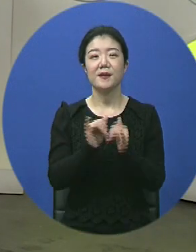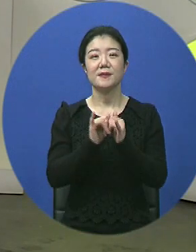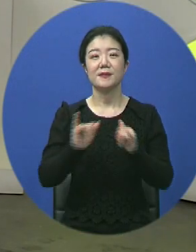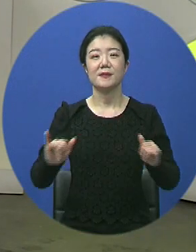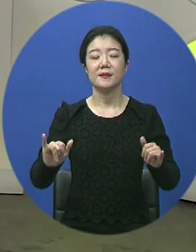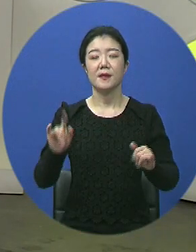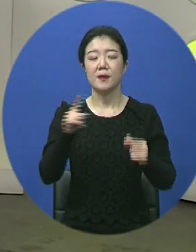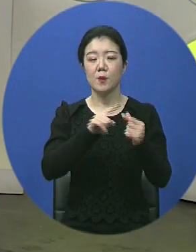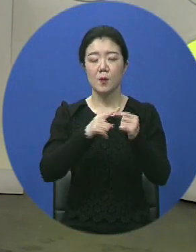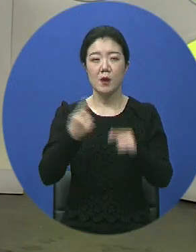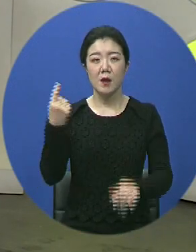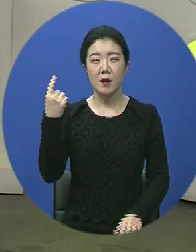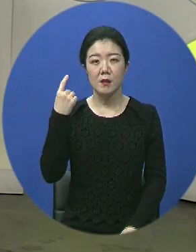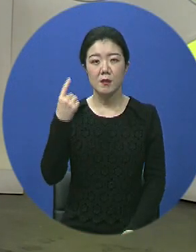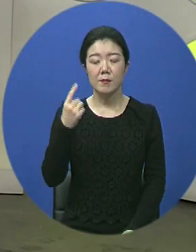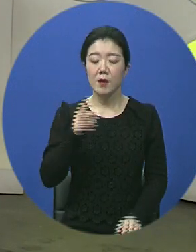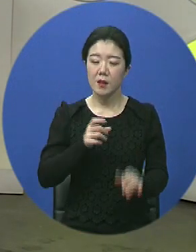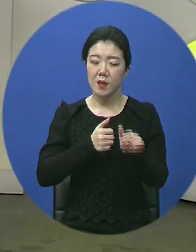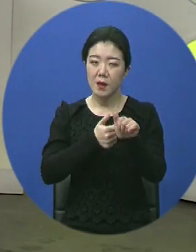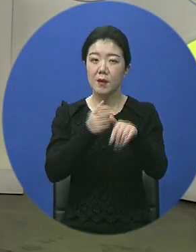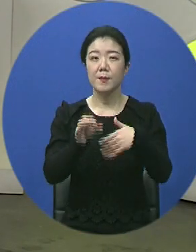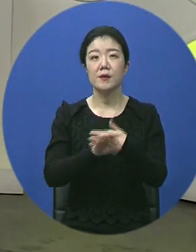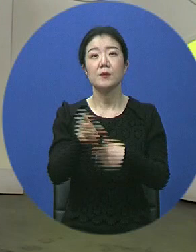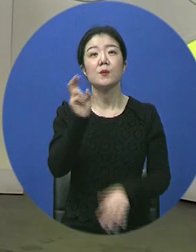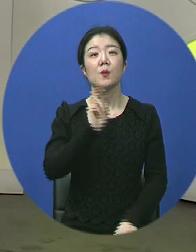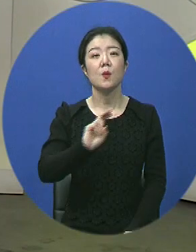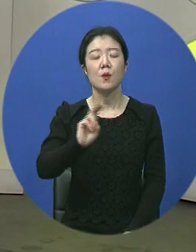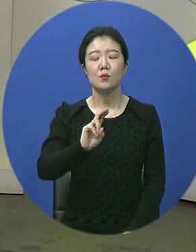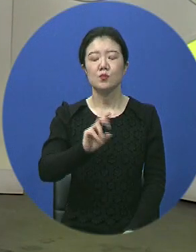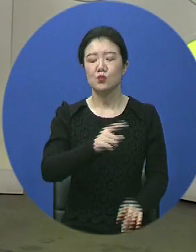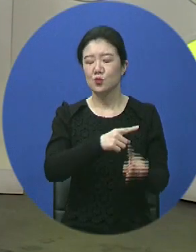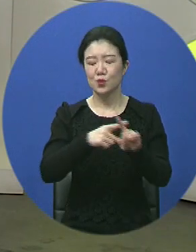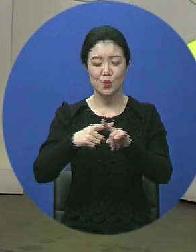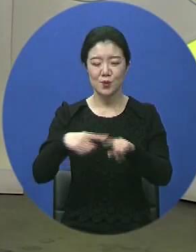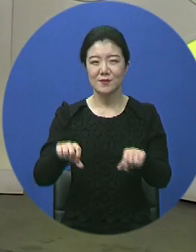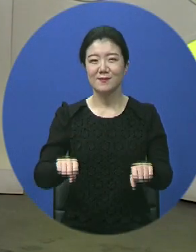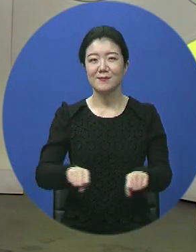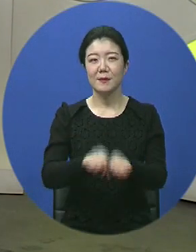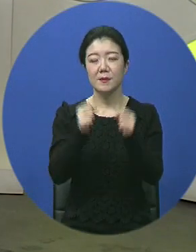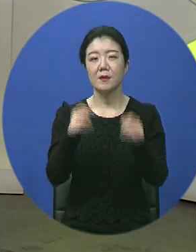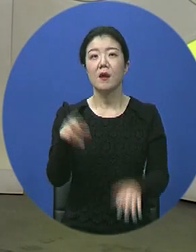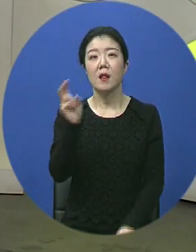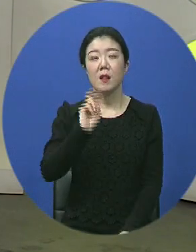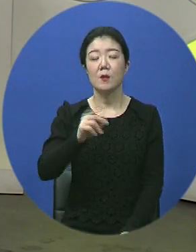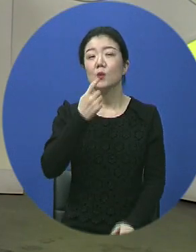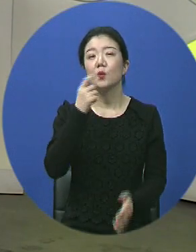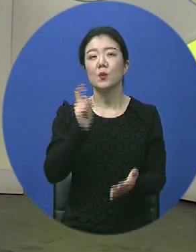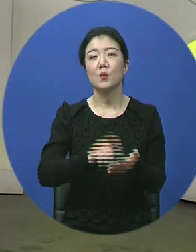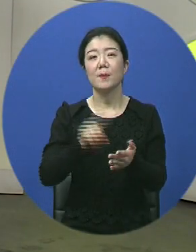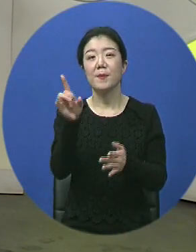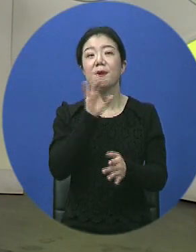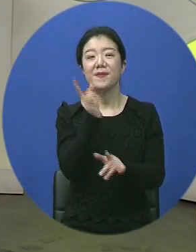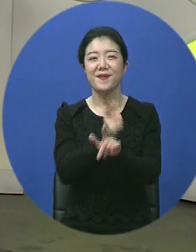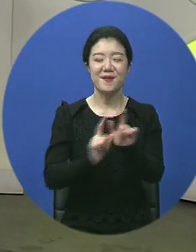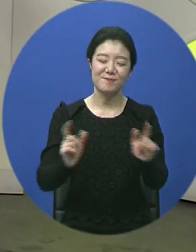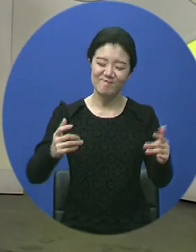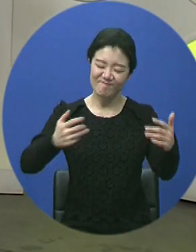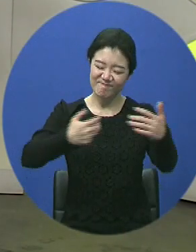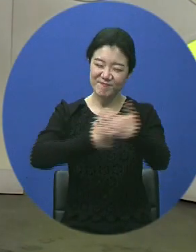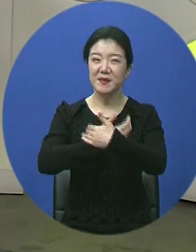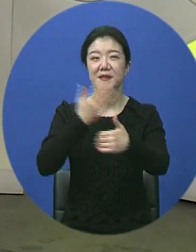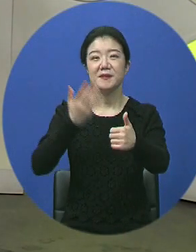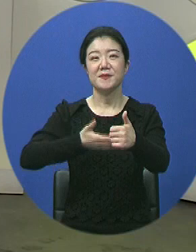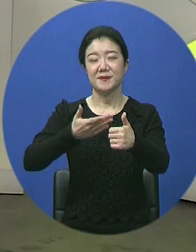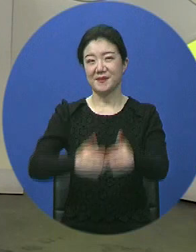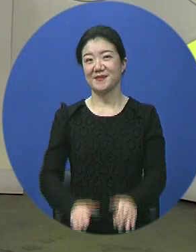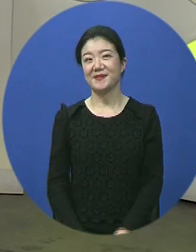한 소절만 듣는 사람이 따라하면 그 노래는 무조건 대박난대요. 따라하기는 쉽다 그러더라고요. 네, 한 번만 더 안아주세요.